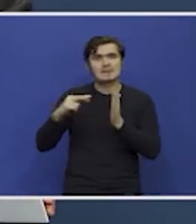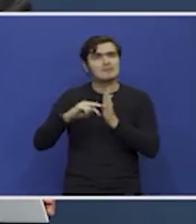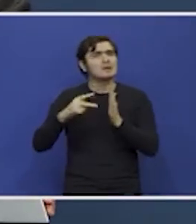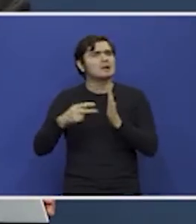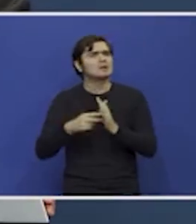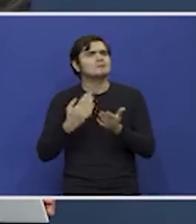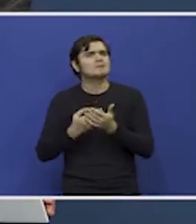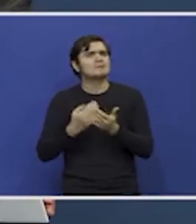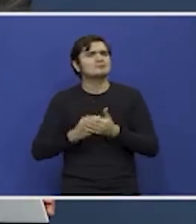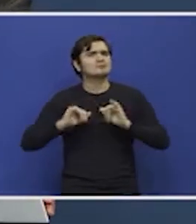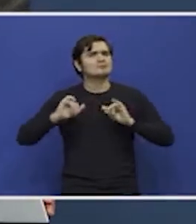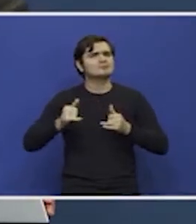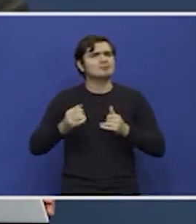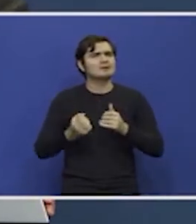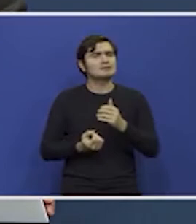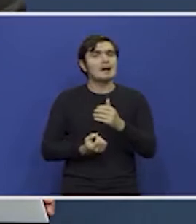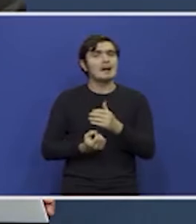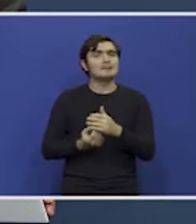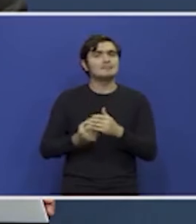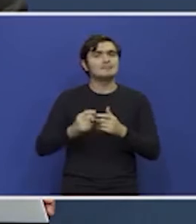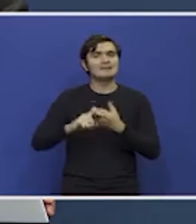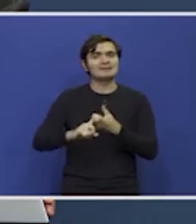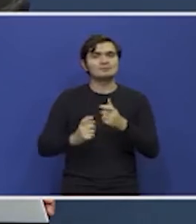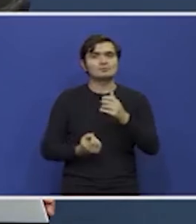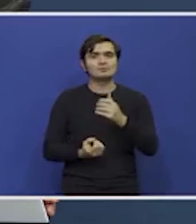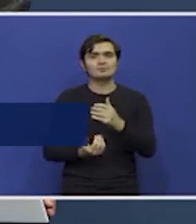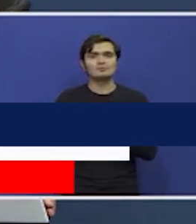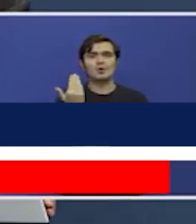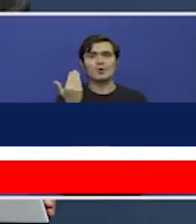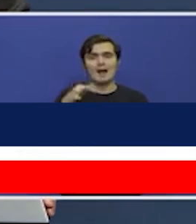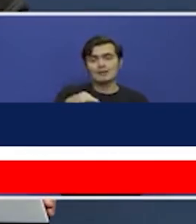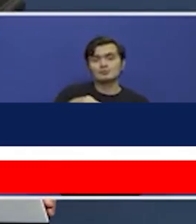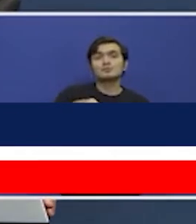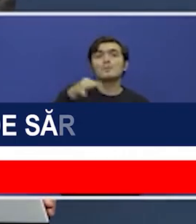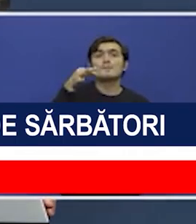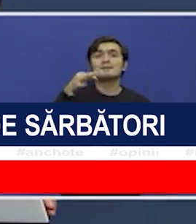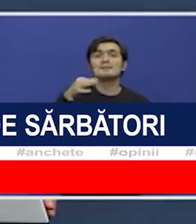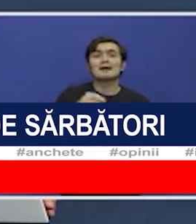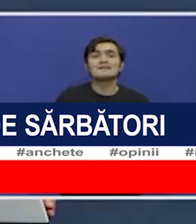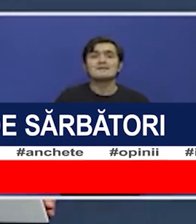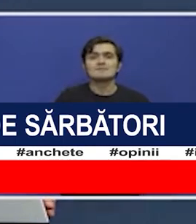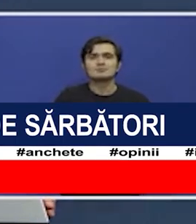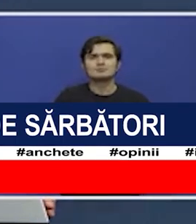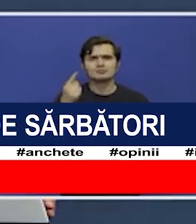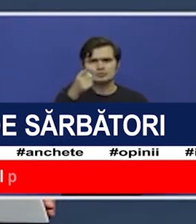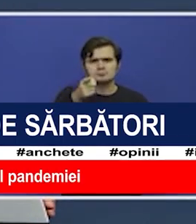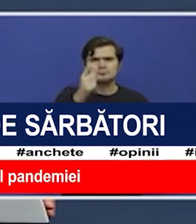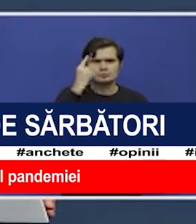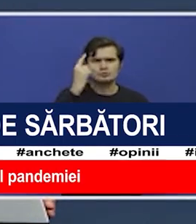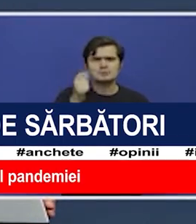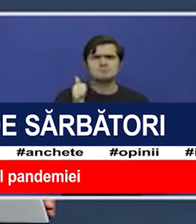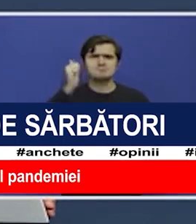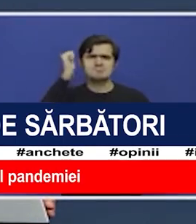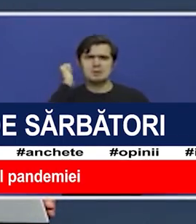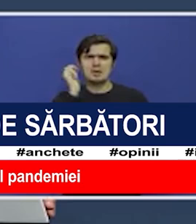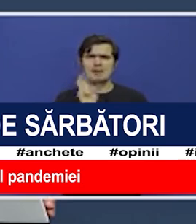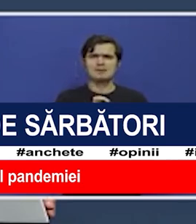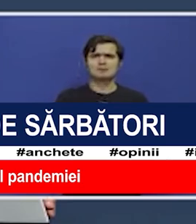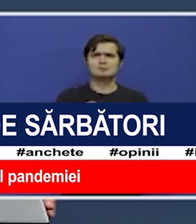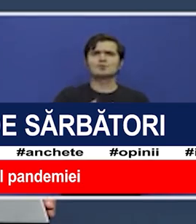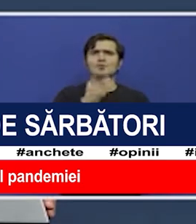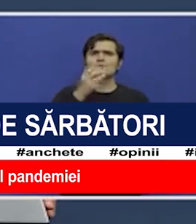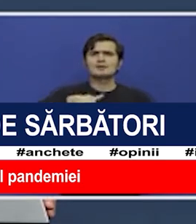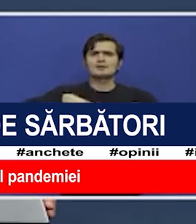situația generată de apariția noii tulpini emergente. Alexandru Rafila a precizat că ministerul va monitoriza atent